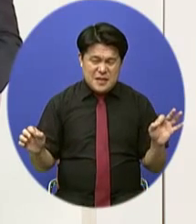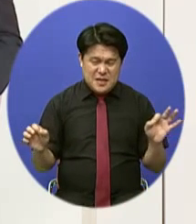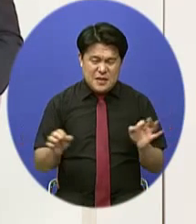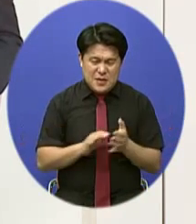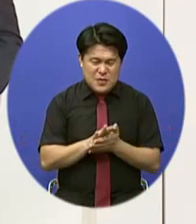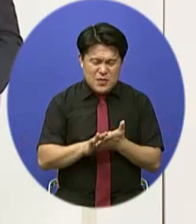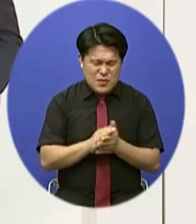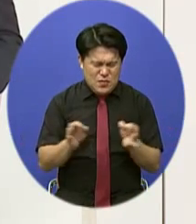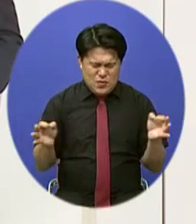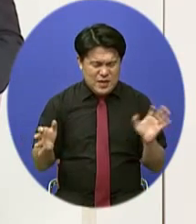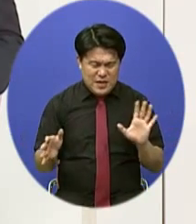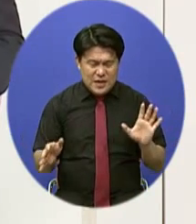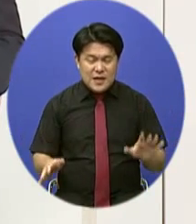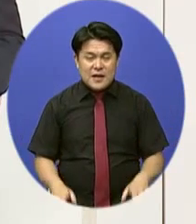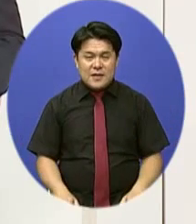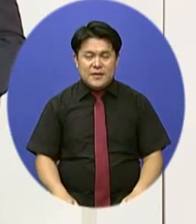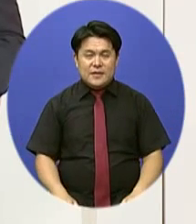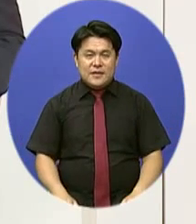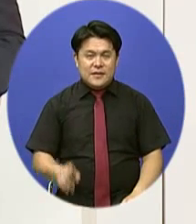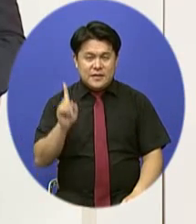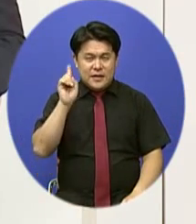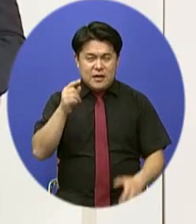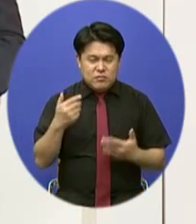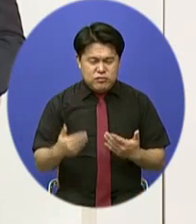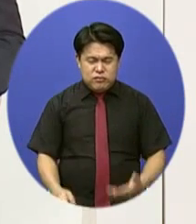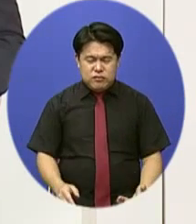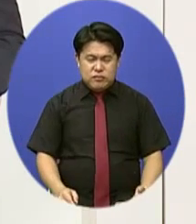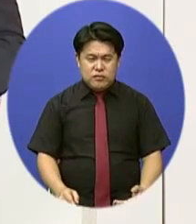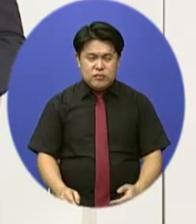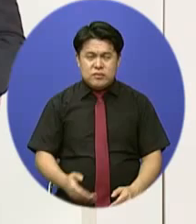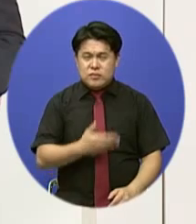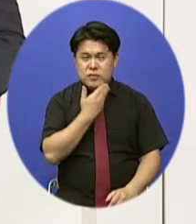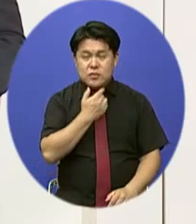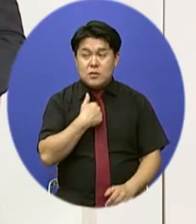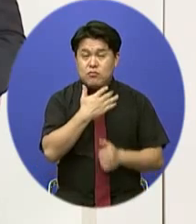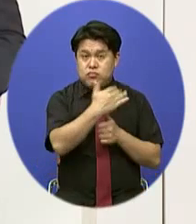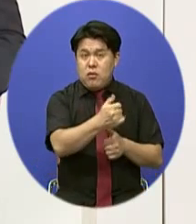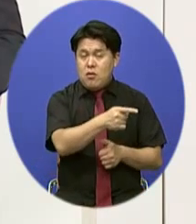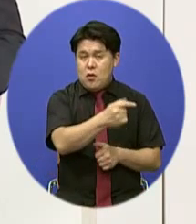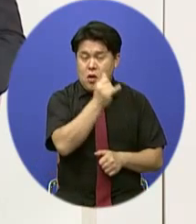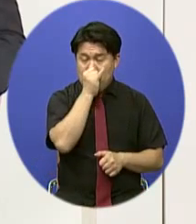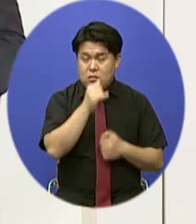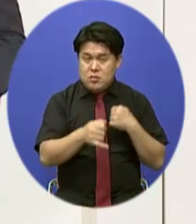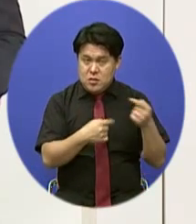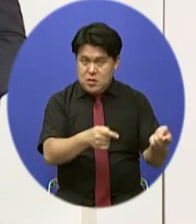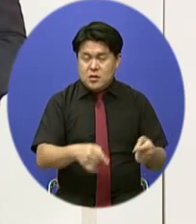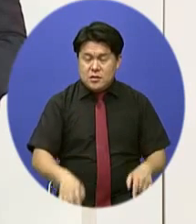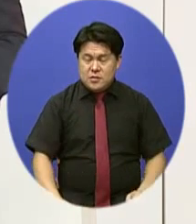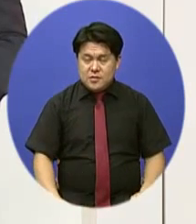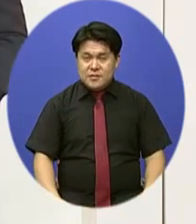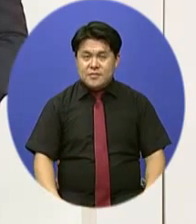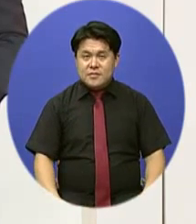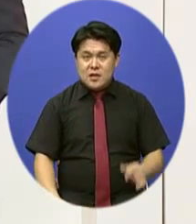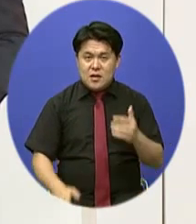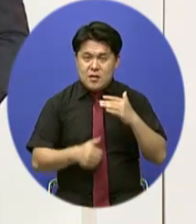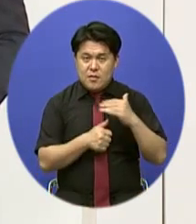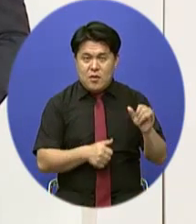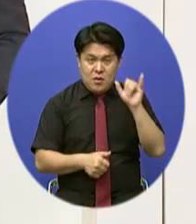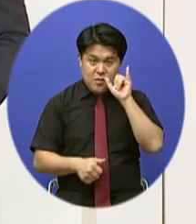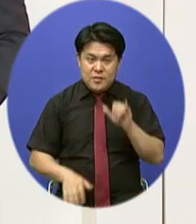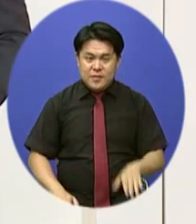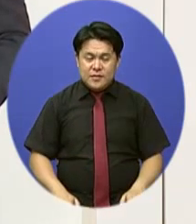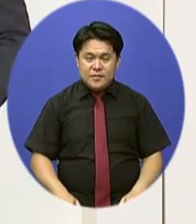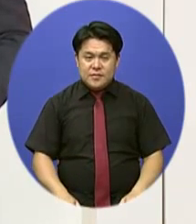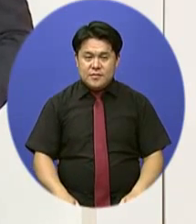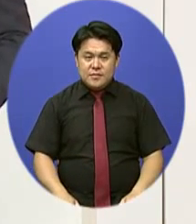바로? 바로 쉬시는 게 아까워서? 예, 아주 오라래니까. 오. 아, 오라래 데가 있어요. 어느 쪽으로 네.